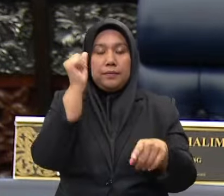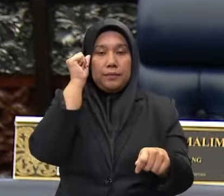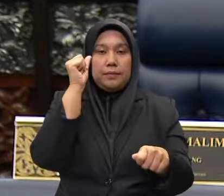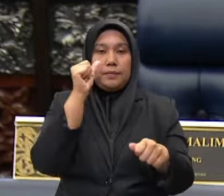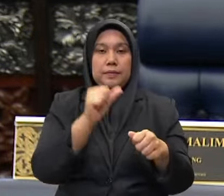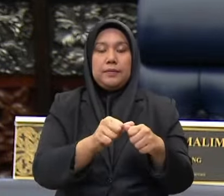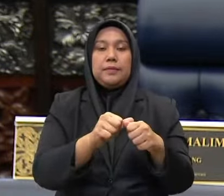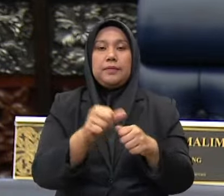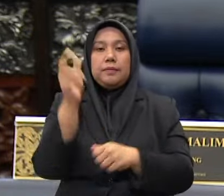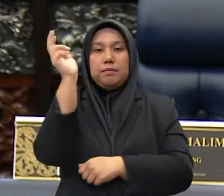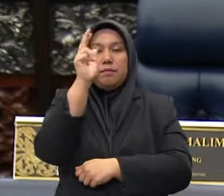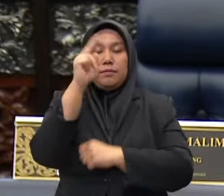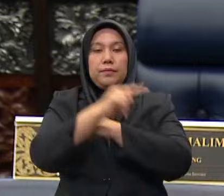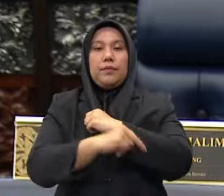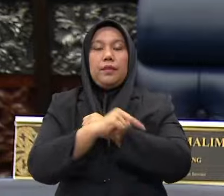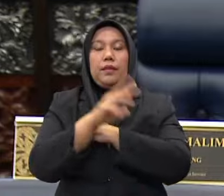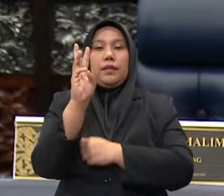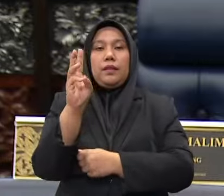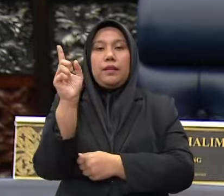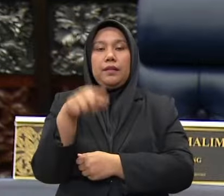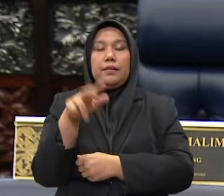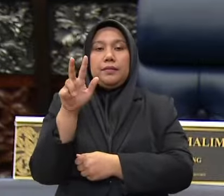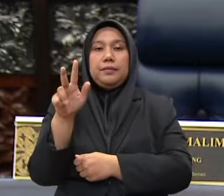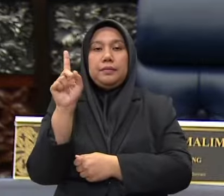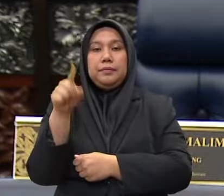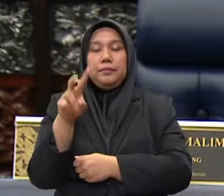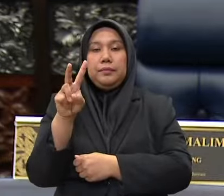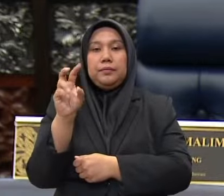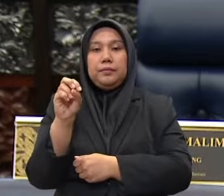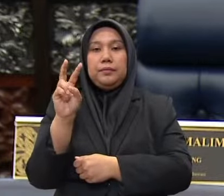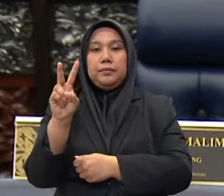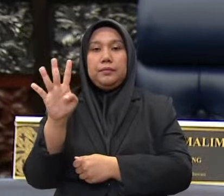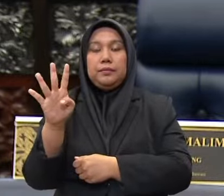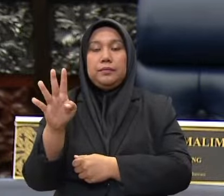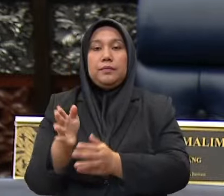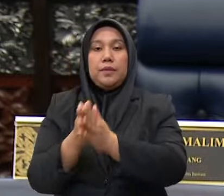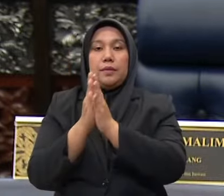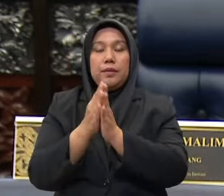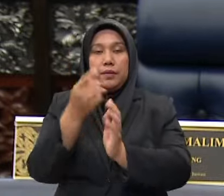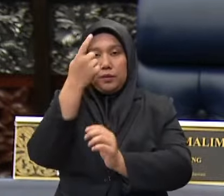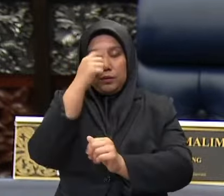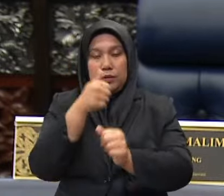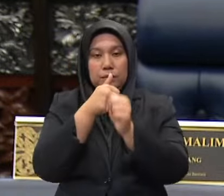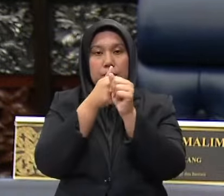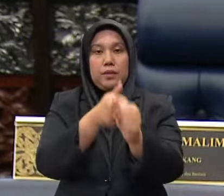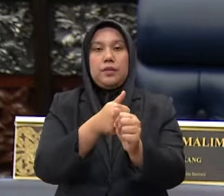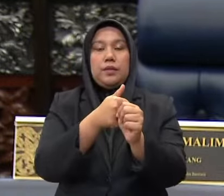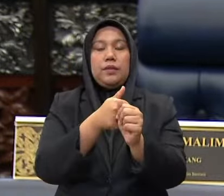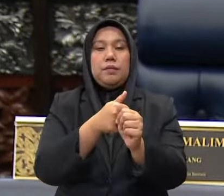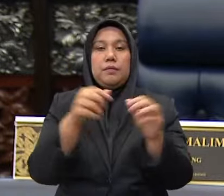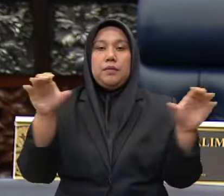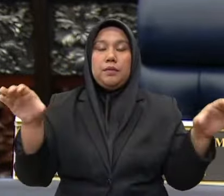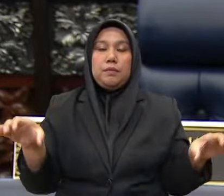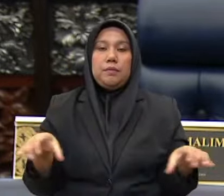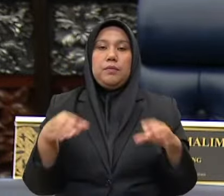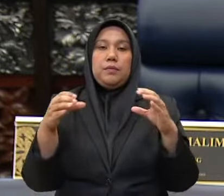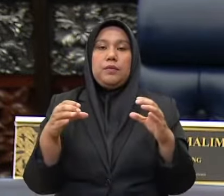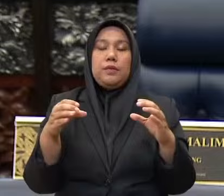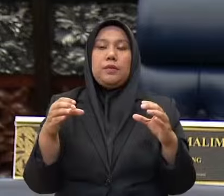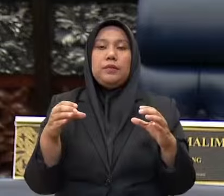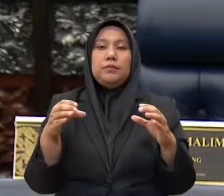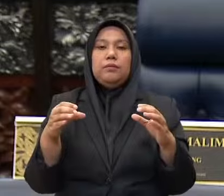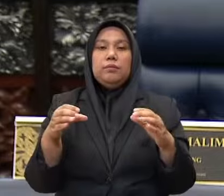pada 6 Mac 2024 yang meminta mereka untuk mematuhi pelaksanaan moratorium pengeksportan bahan